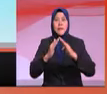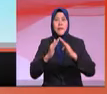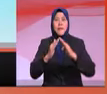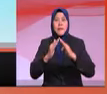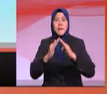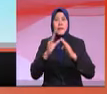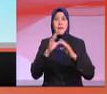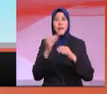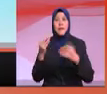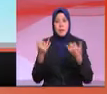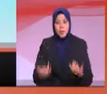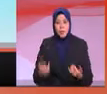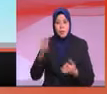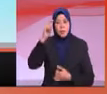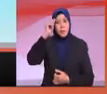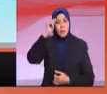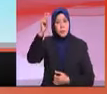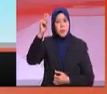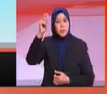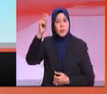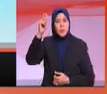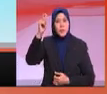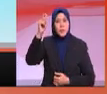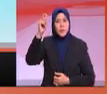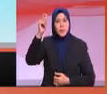juga sekarang ini Terengganu dan